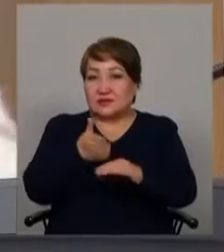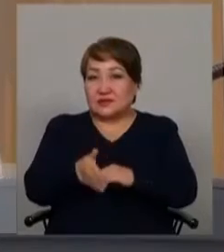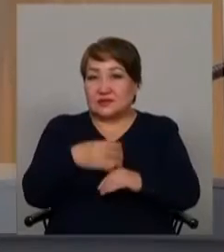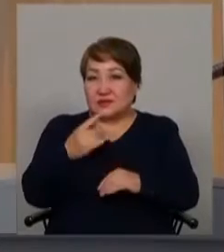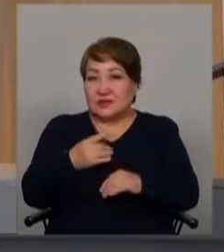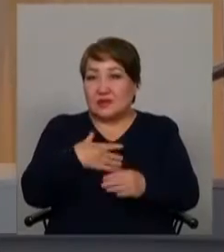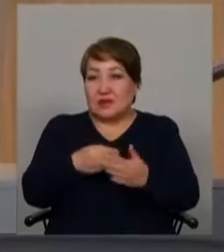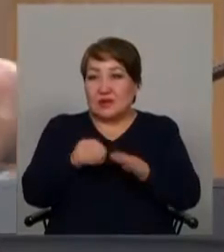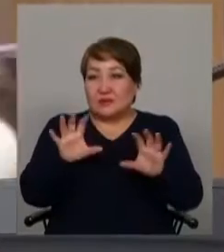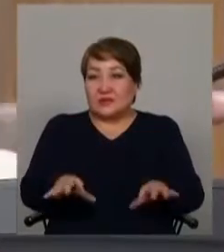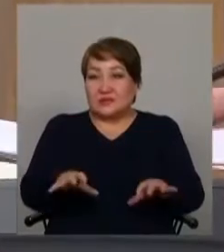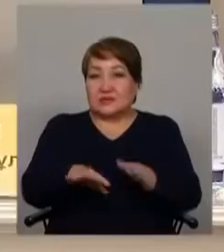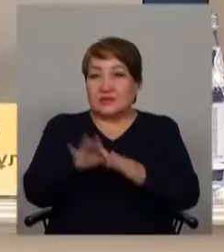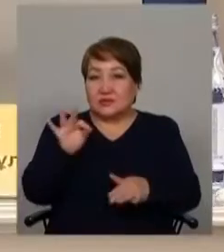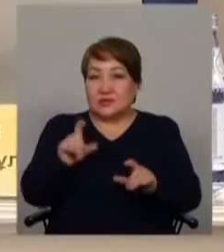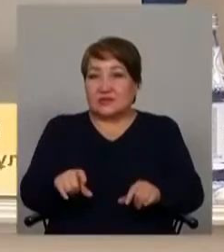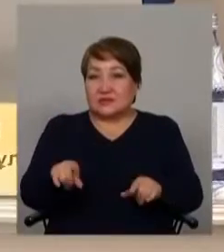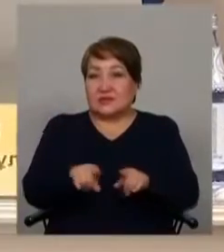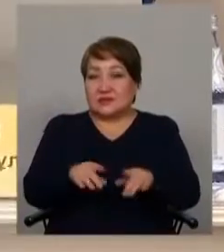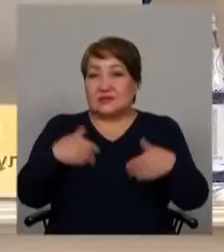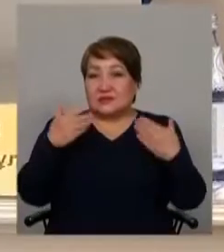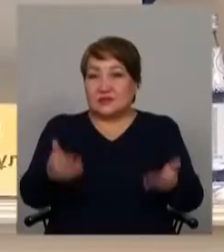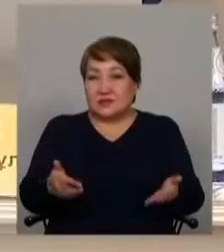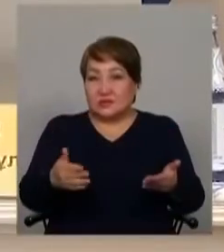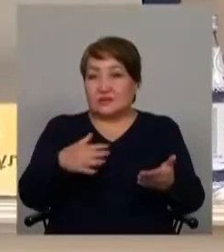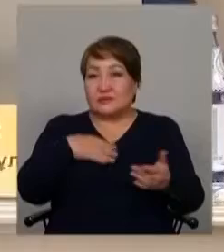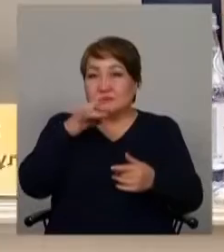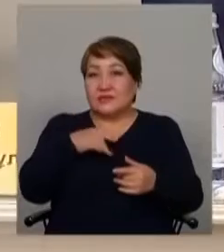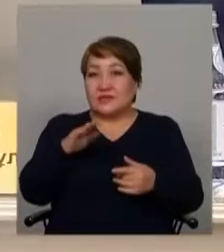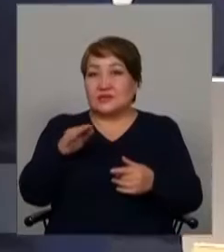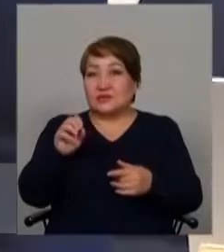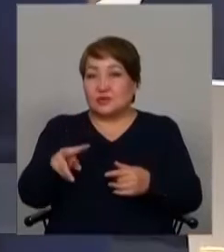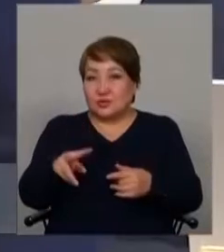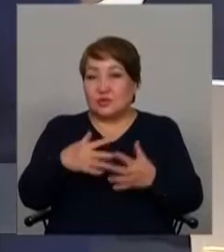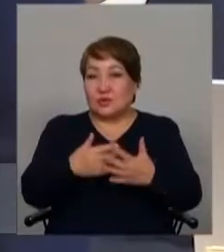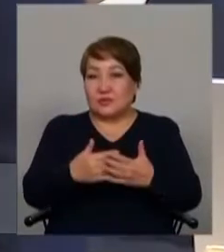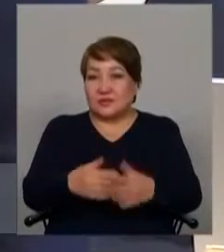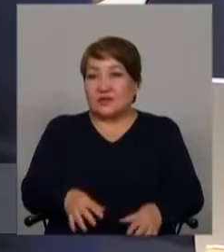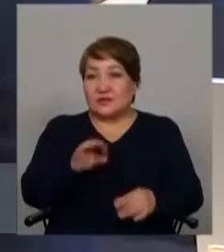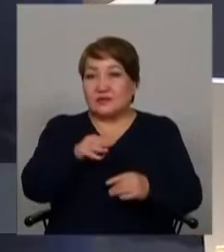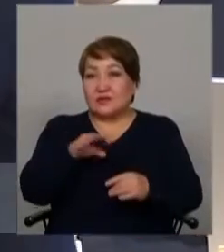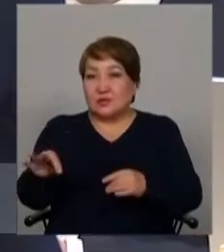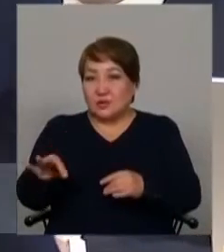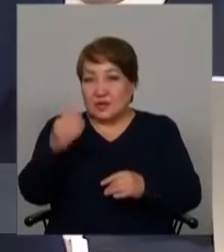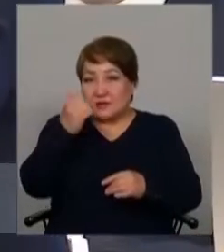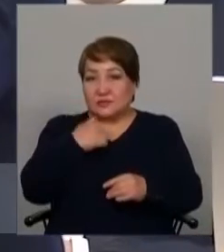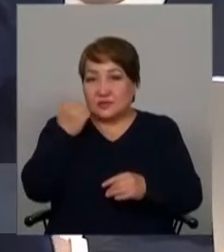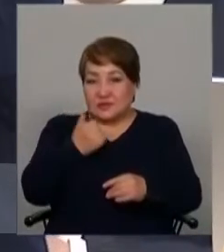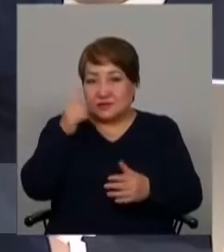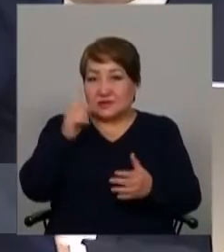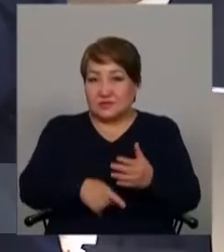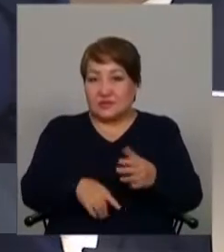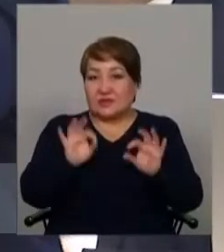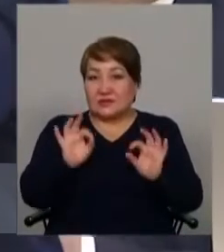сайлауына кандидат ретінде ұсынған қазақ аналары дәстүрге жол республикалық қоғамдық бірлестігіне алғыс білдіріп, сенімдерін ақтайтынын